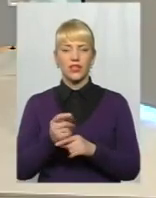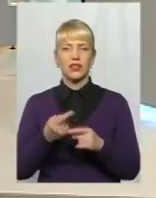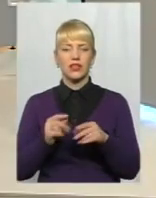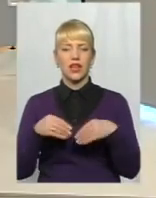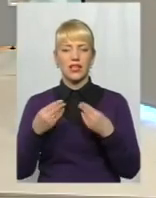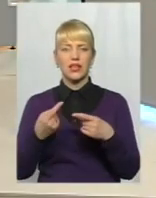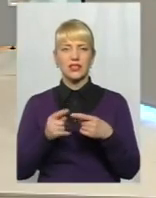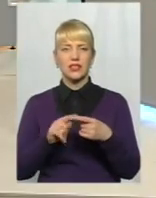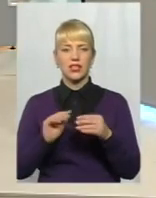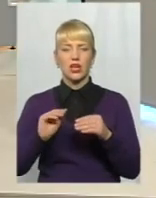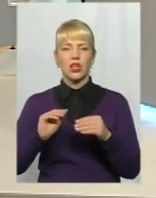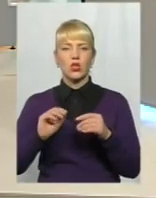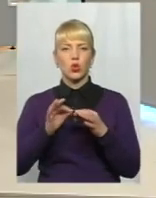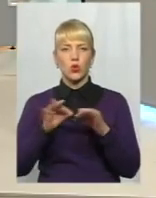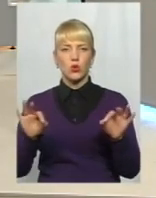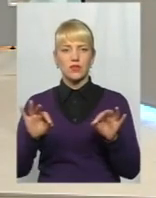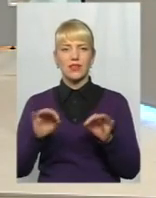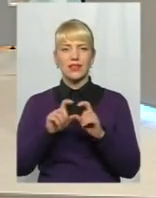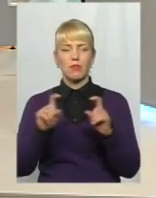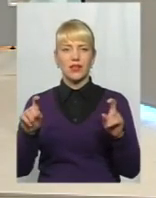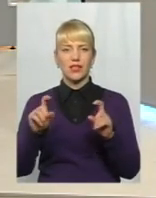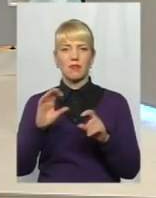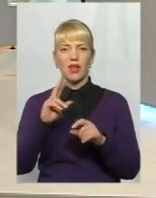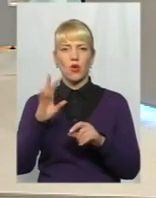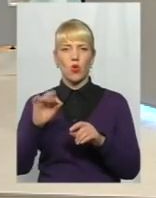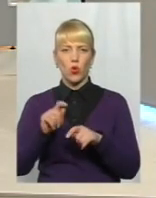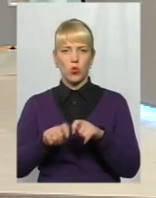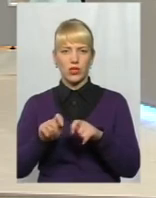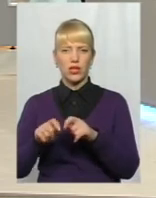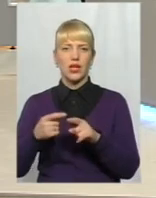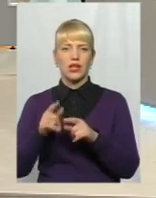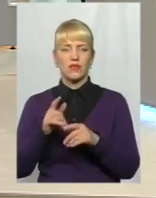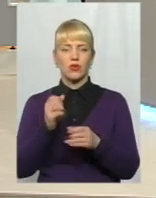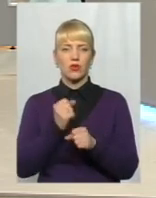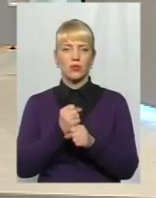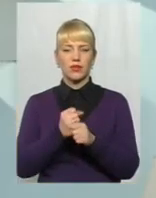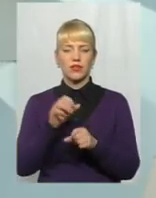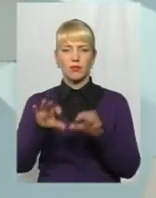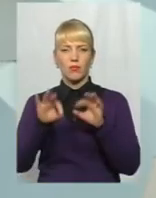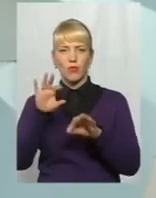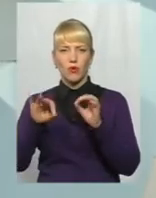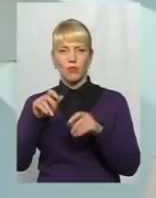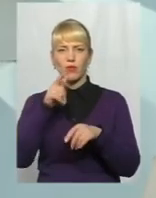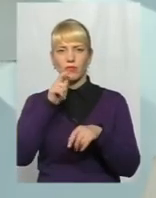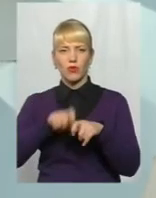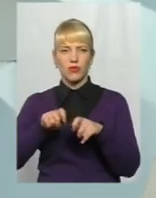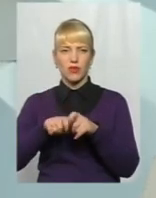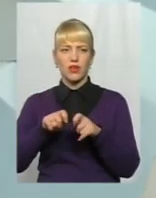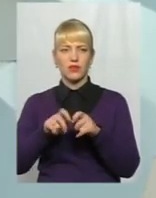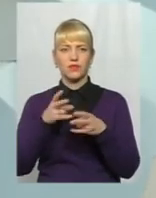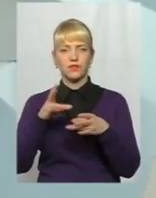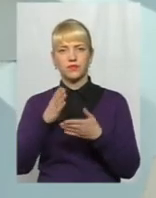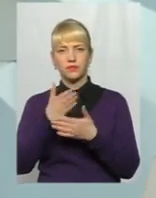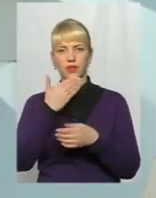екології, контролює Державна екологічна інспекція. Вони здійснюють моніторинг, вони відбирають проби. І ну, хочу в цьому